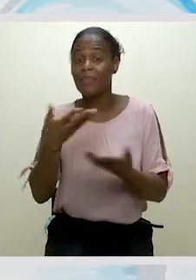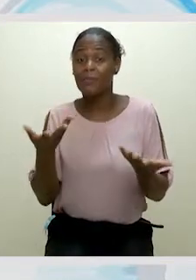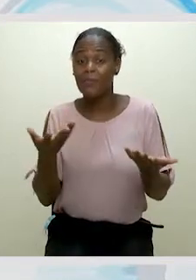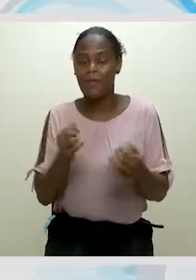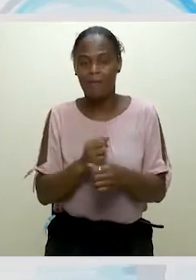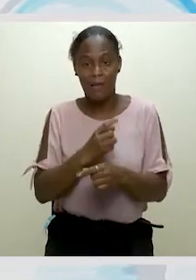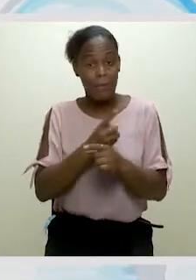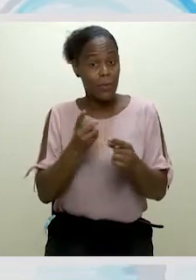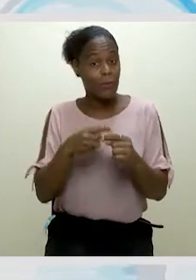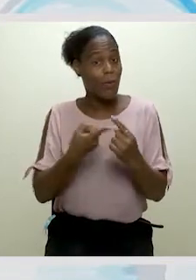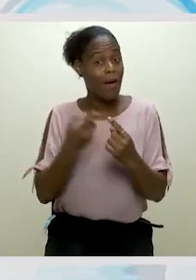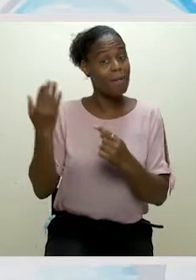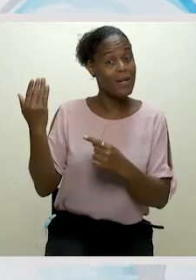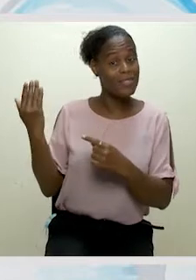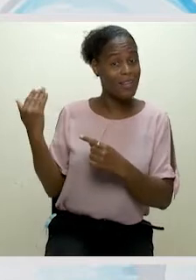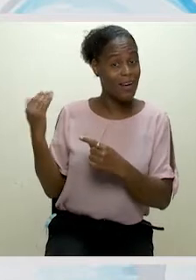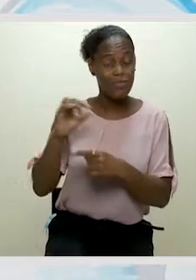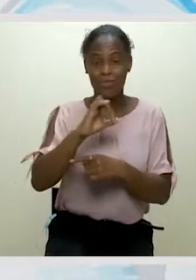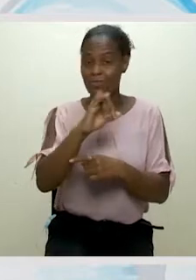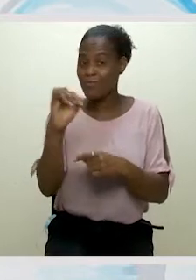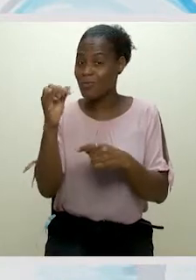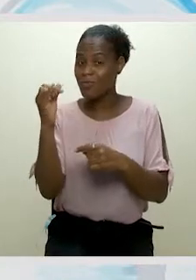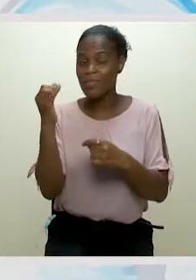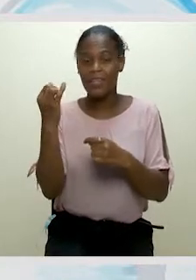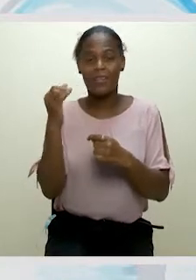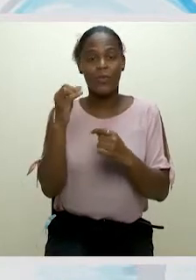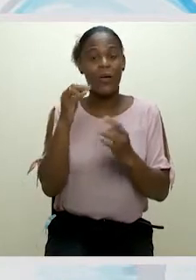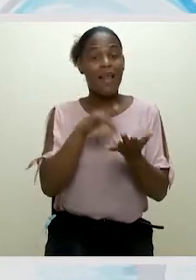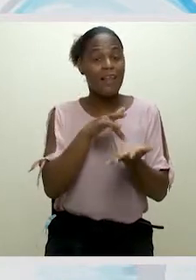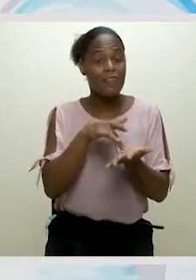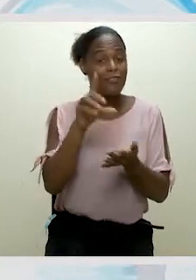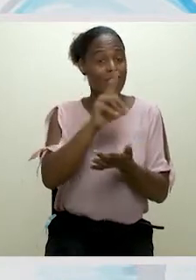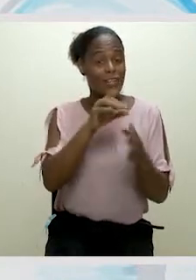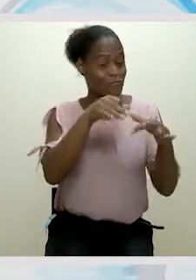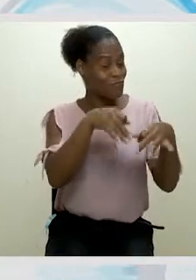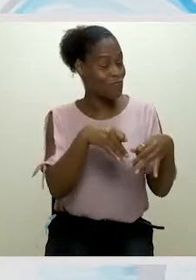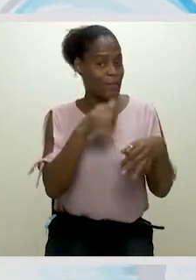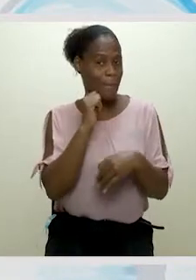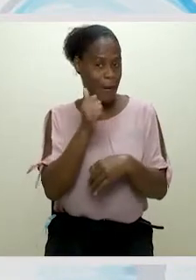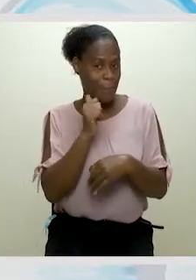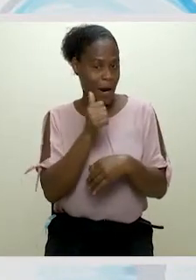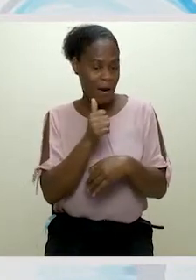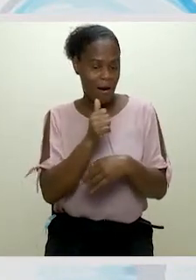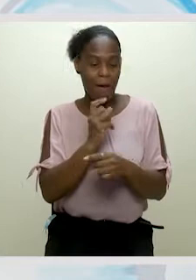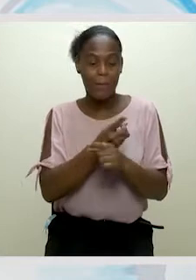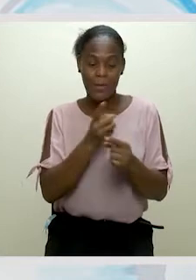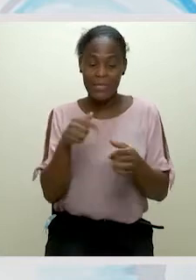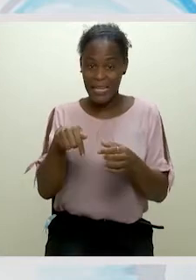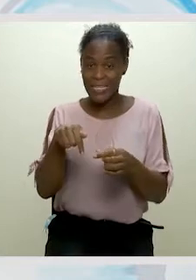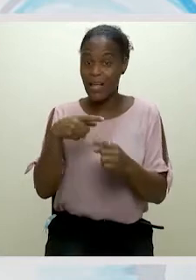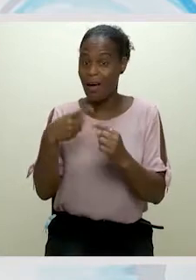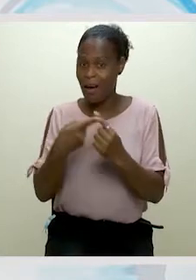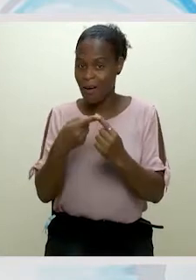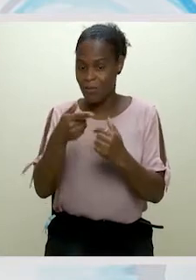passado, vocês não conseguiram terminar o manual do sexto ano. Então, neste ano, vamos trabalhar o manual